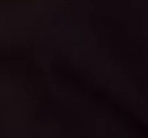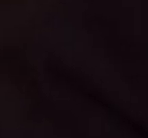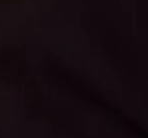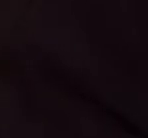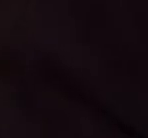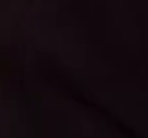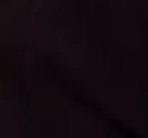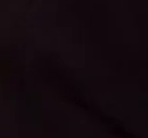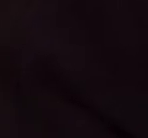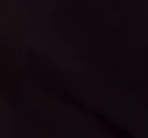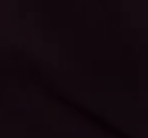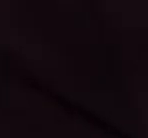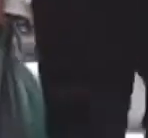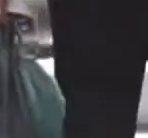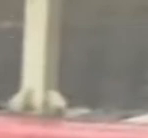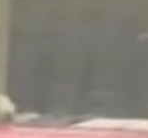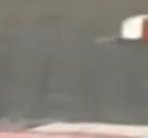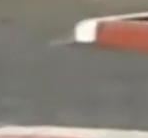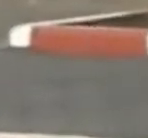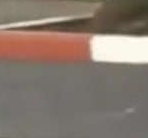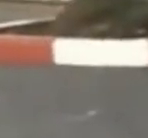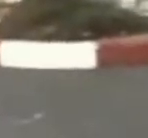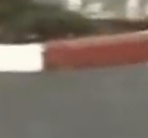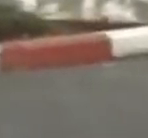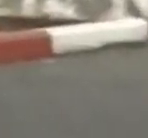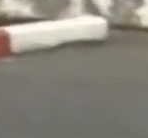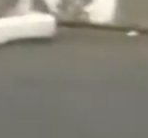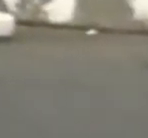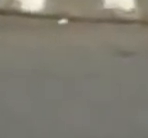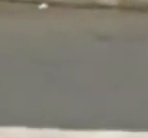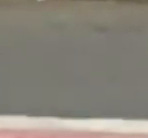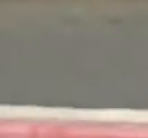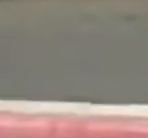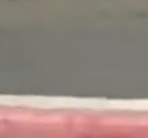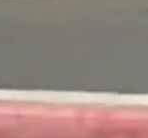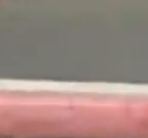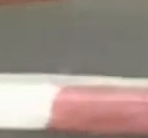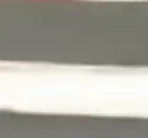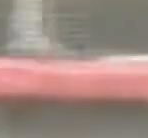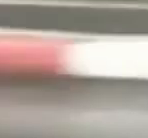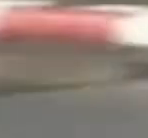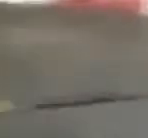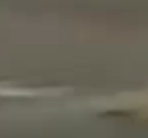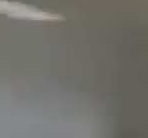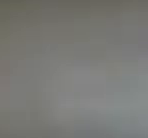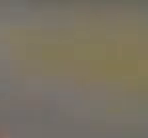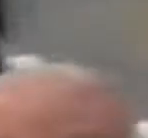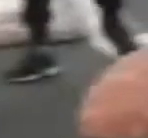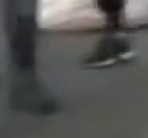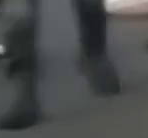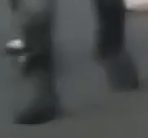יגדלו. אבל יודעים מה? אם תפתרו בכנסת הבאה את הבעיות הביטחון שאני מניתי, דיינו,